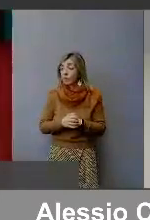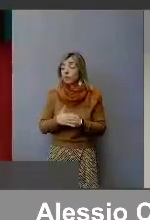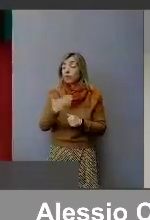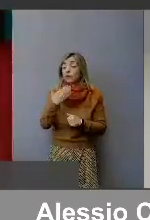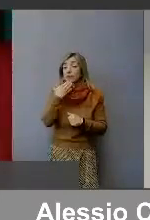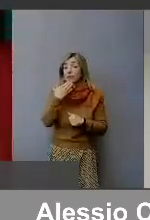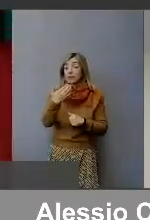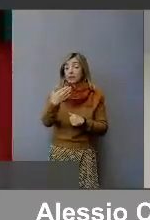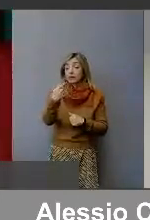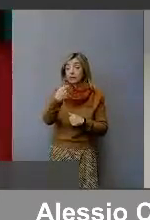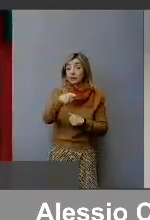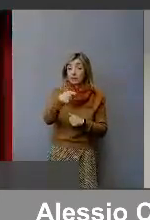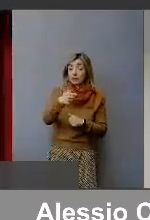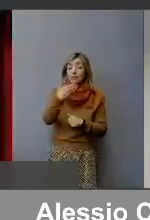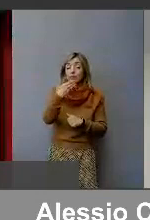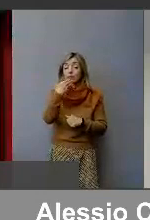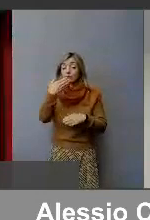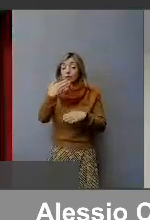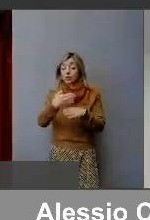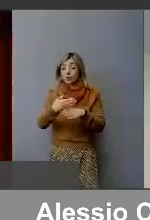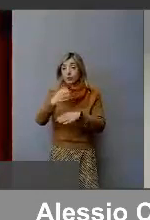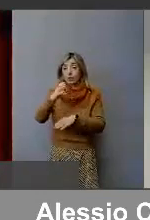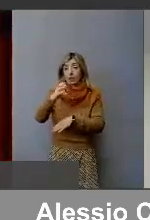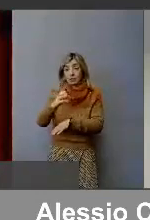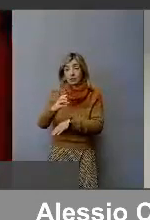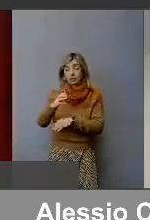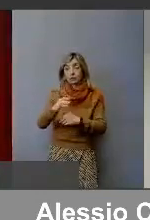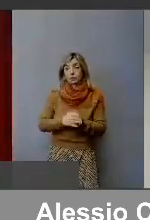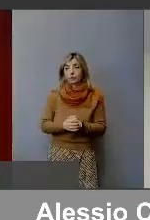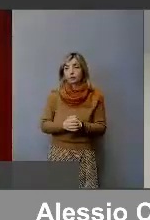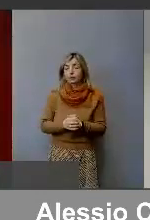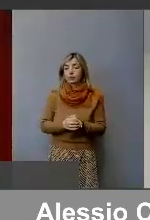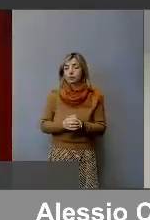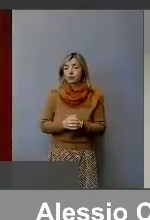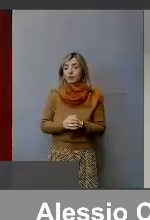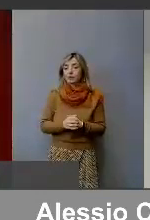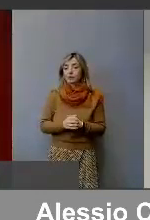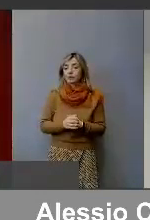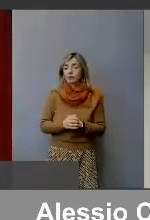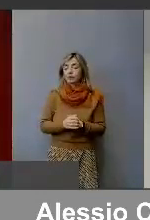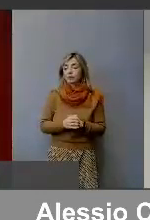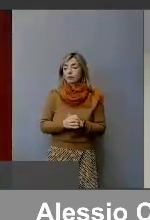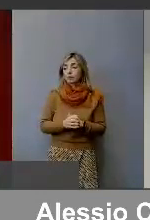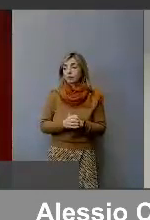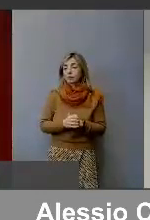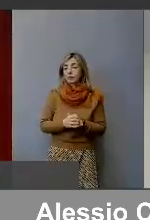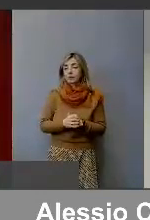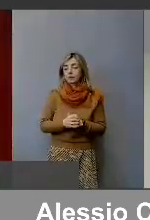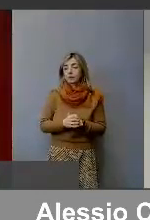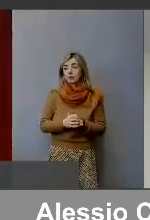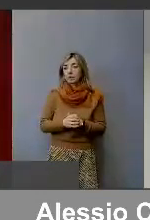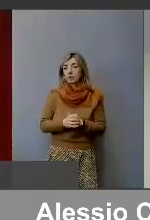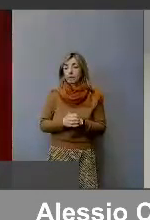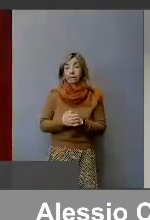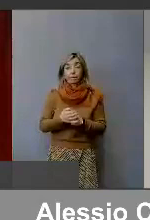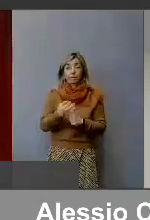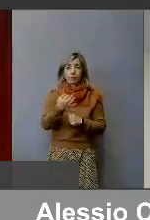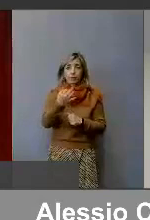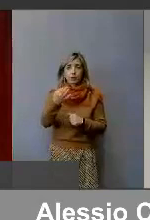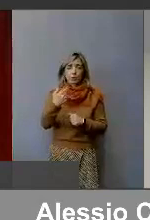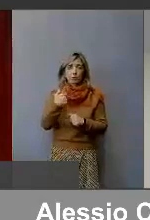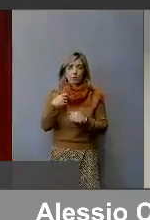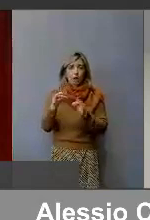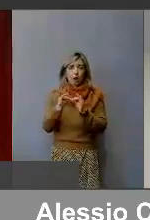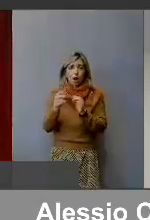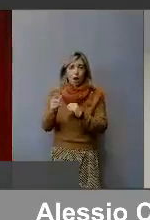se presidente grazie consigli del crivelli certamente siamo sulla stessa sulla stessa linea fido